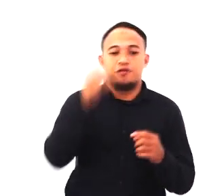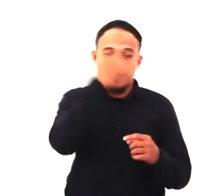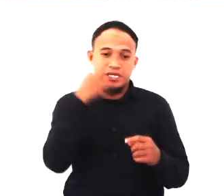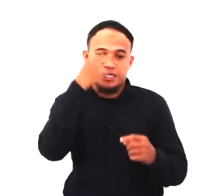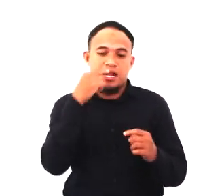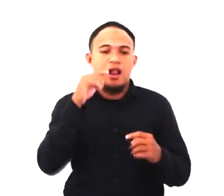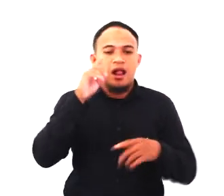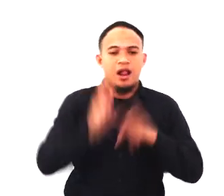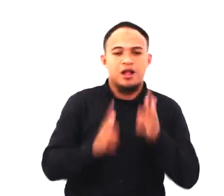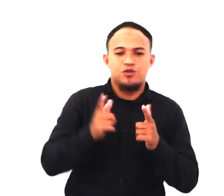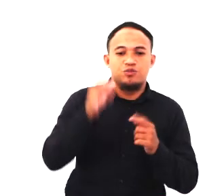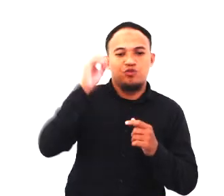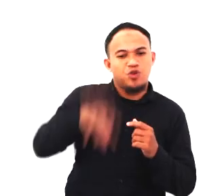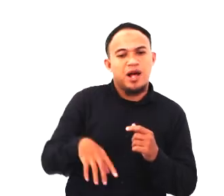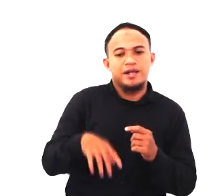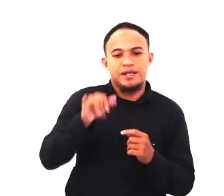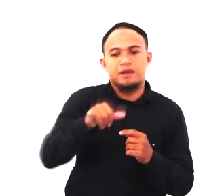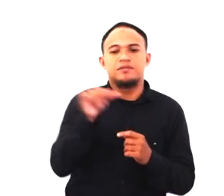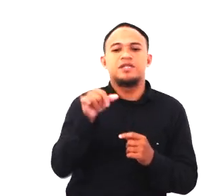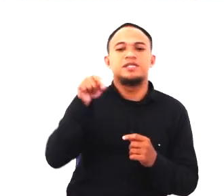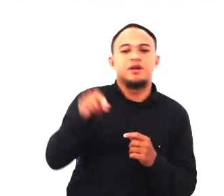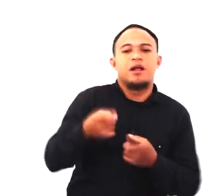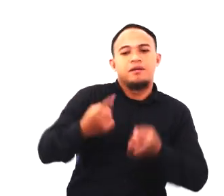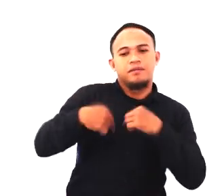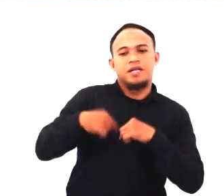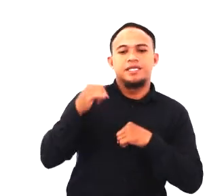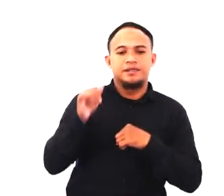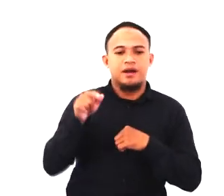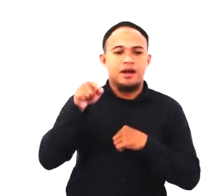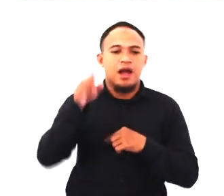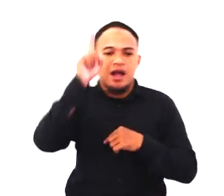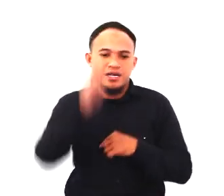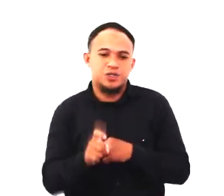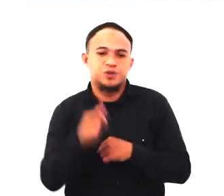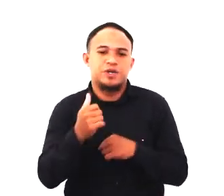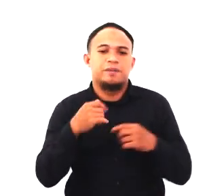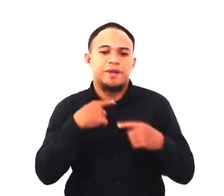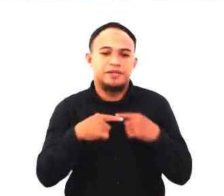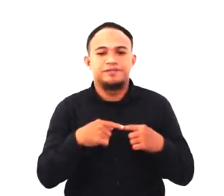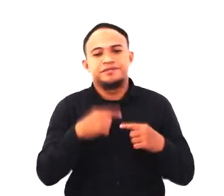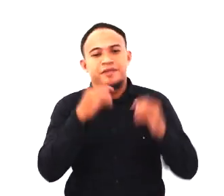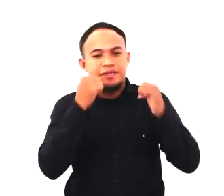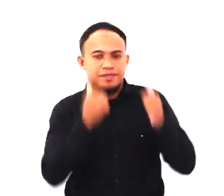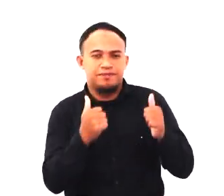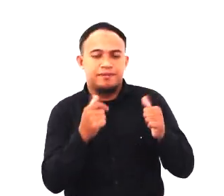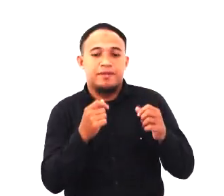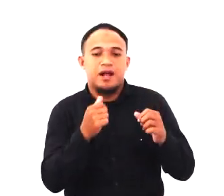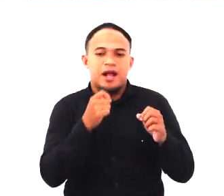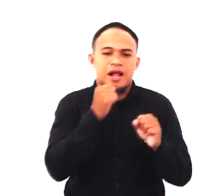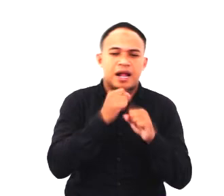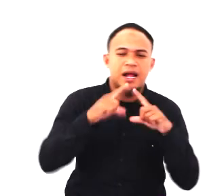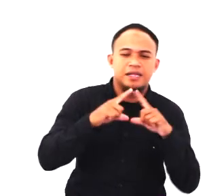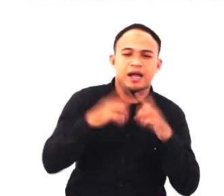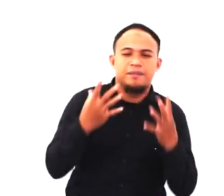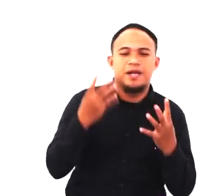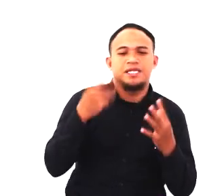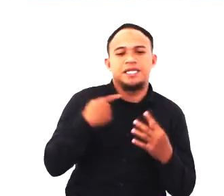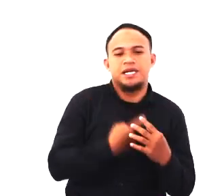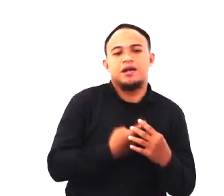yang wajar. Ya. Murah seperti ini. Harus proyek yang saya pinjamkan